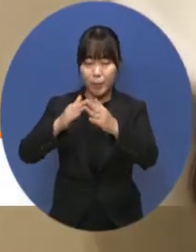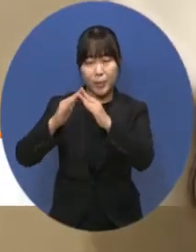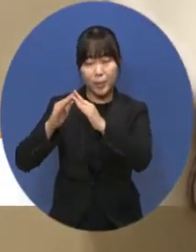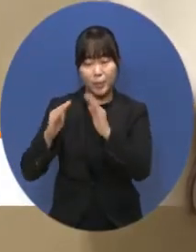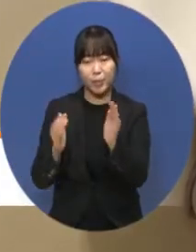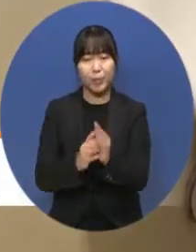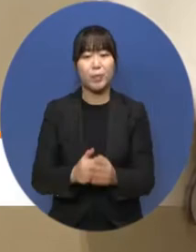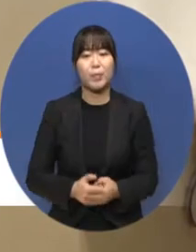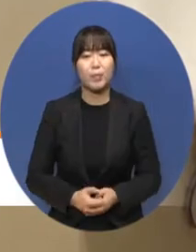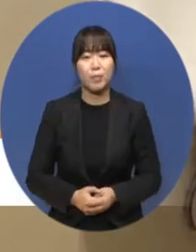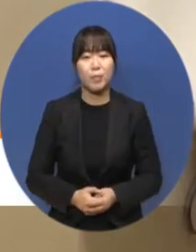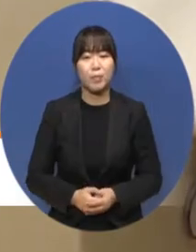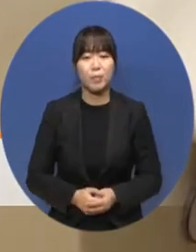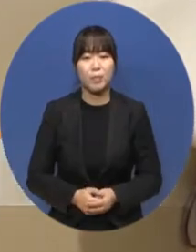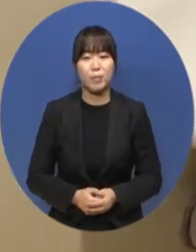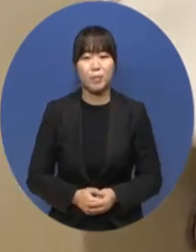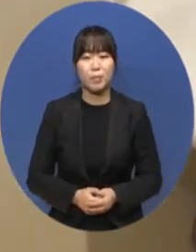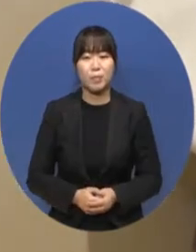설치되어 있습니다.